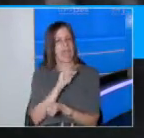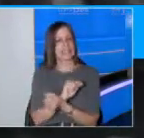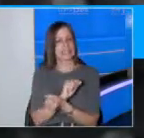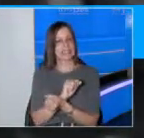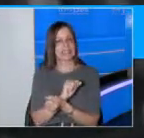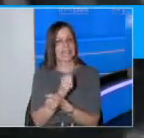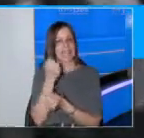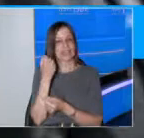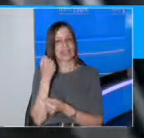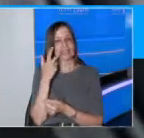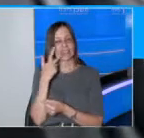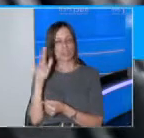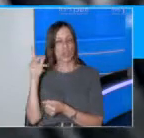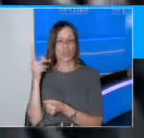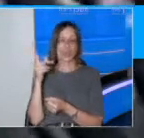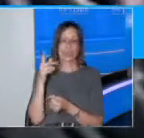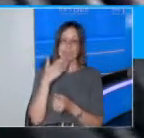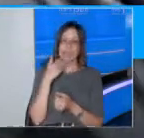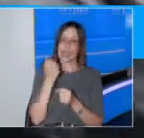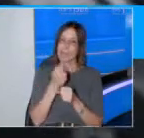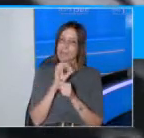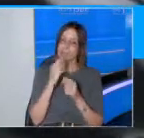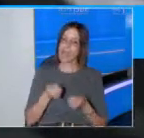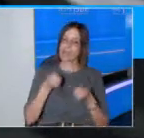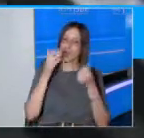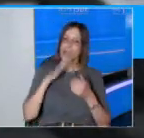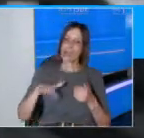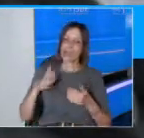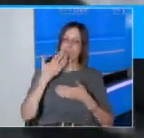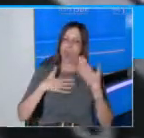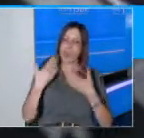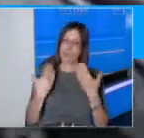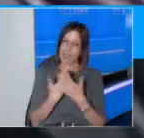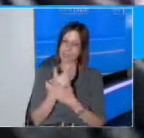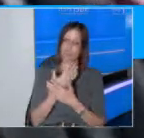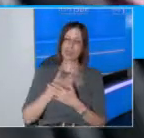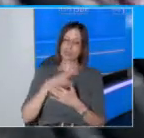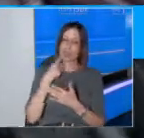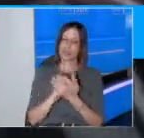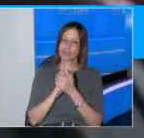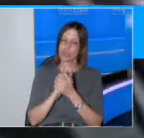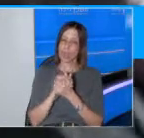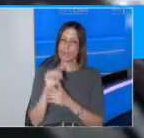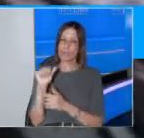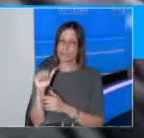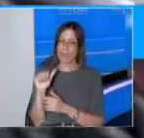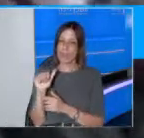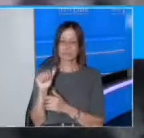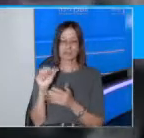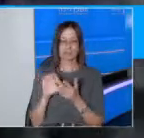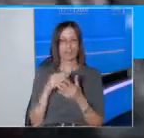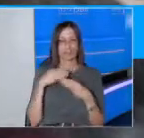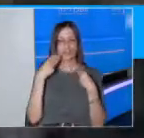ציון. בישראל היא פעלה עבור חינוך ילדי העולים החדשים. אנחנו רוצים לומר עכשיו שלום לאלכס ריף,